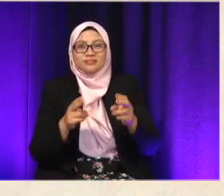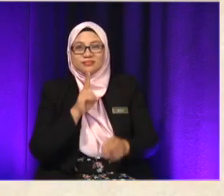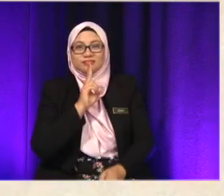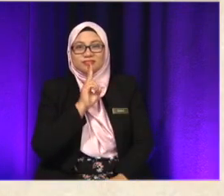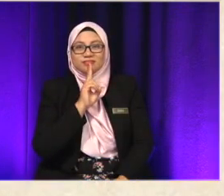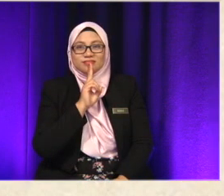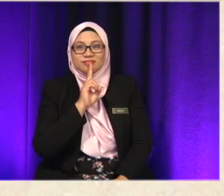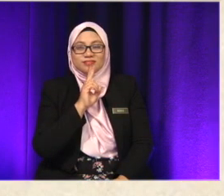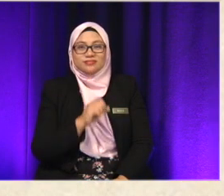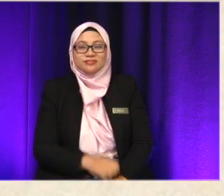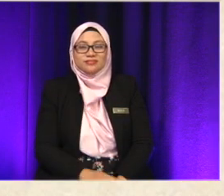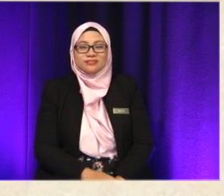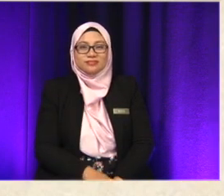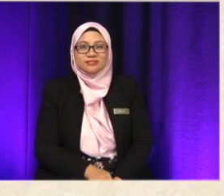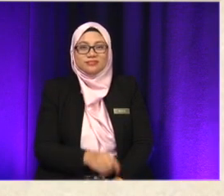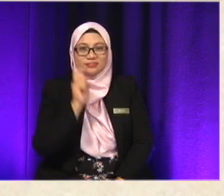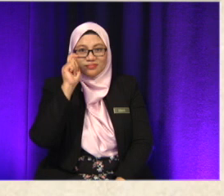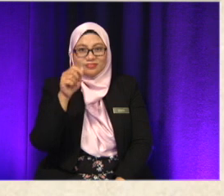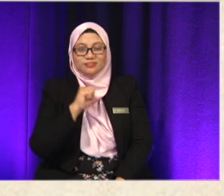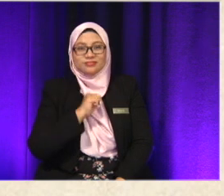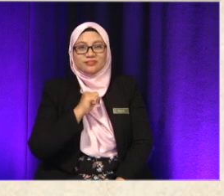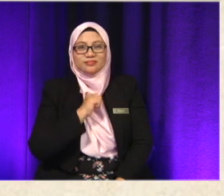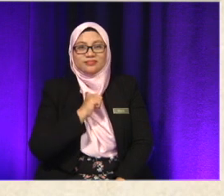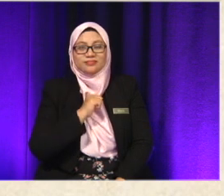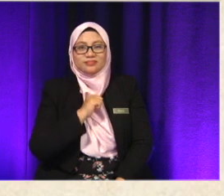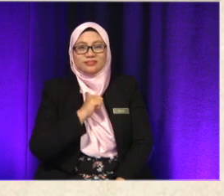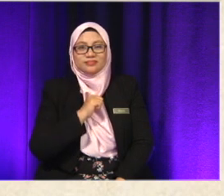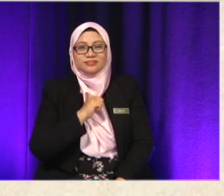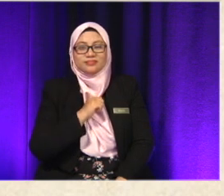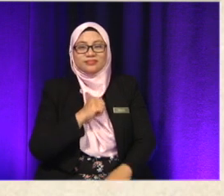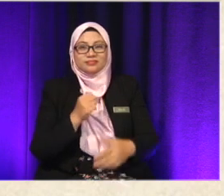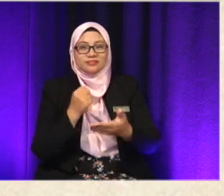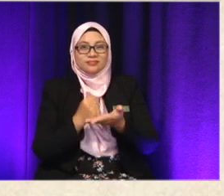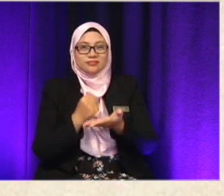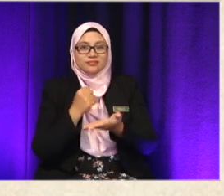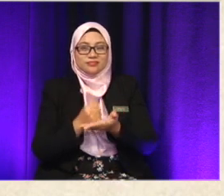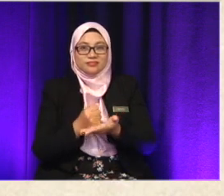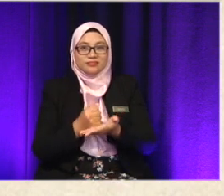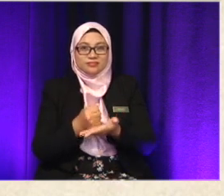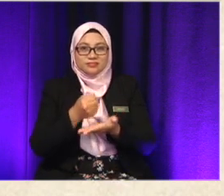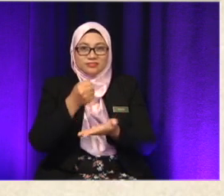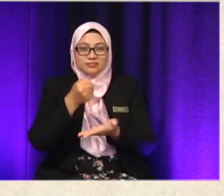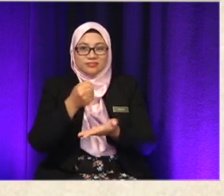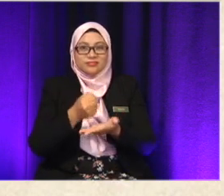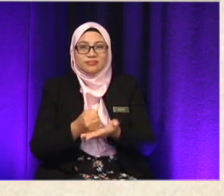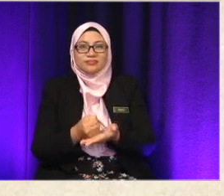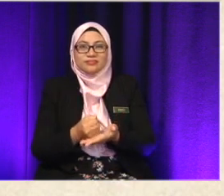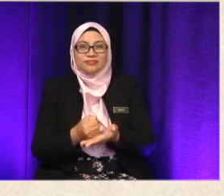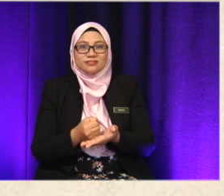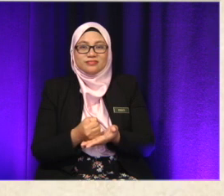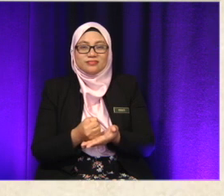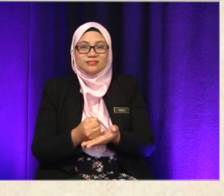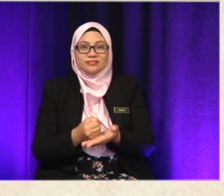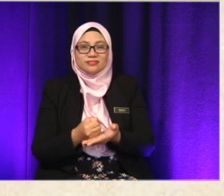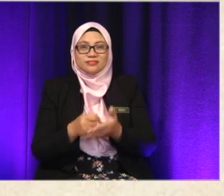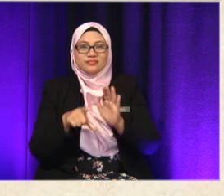tadi kata yang tanya tadi kan apa nama silinder kan, silinder tidakkan searah balikkan pegas, maka kita ada